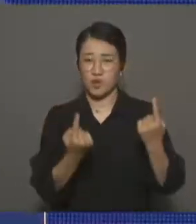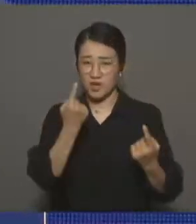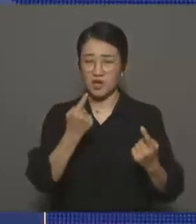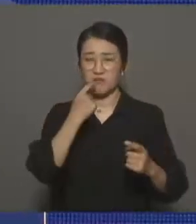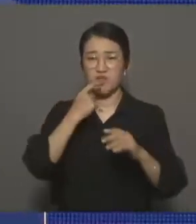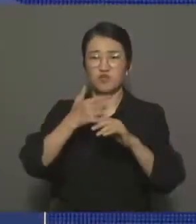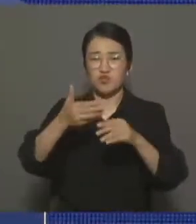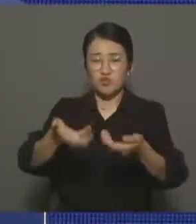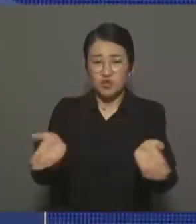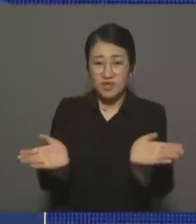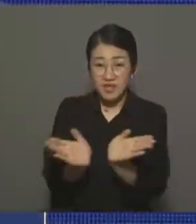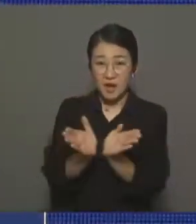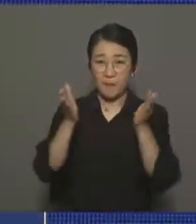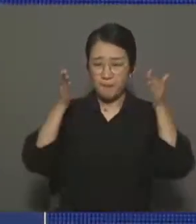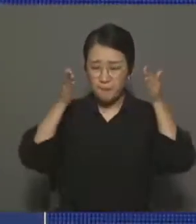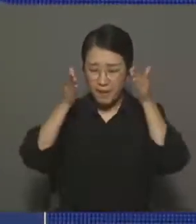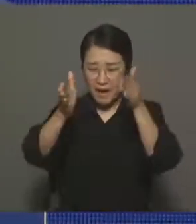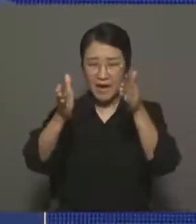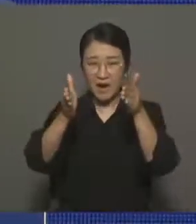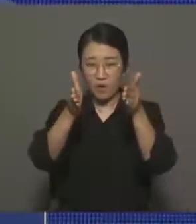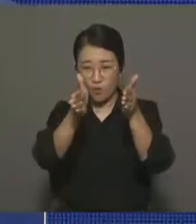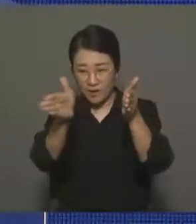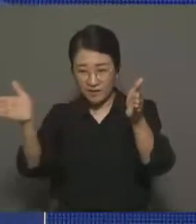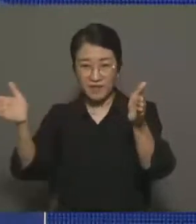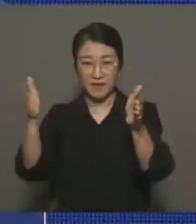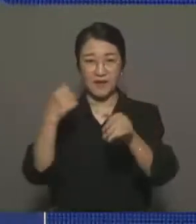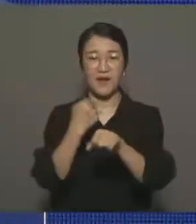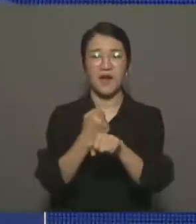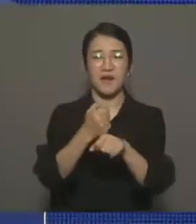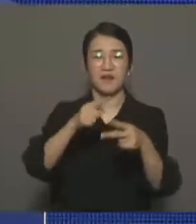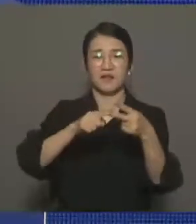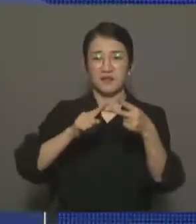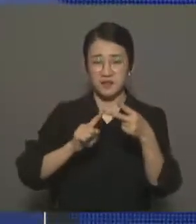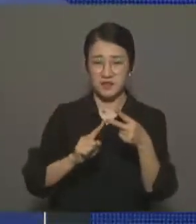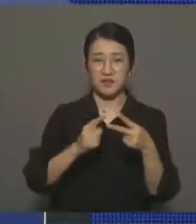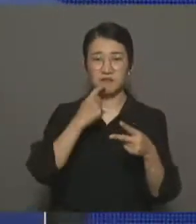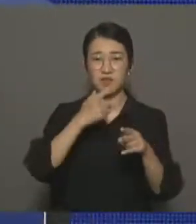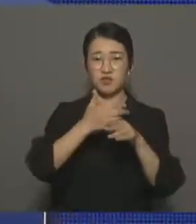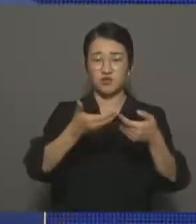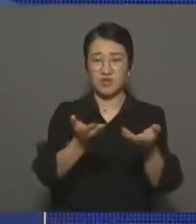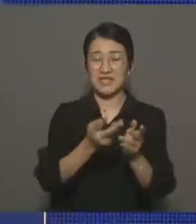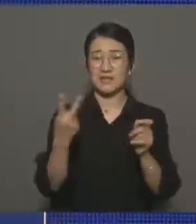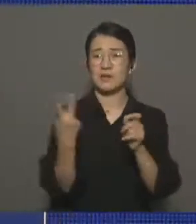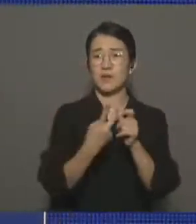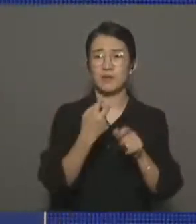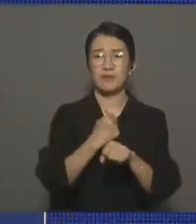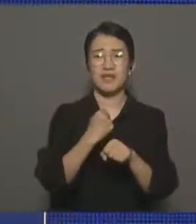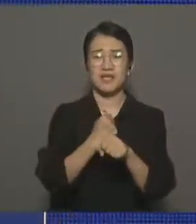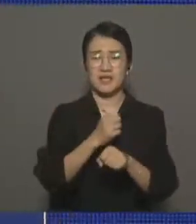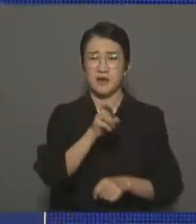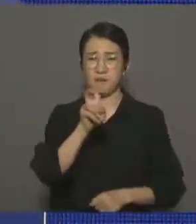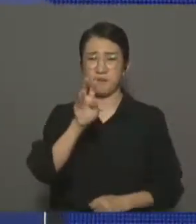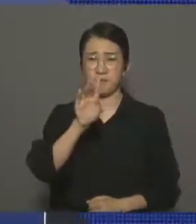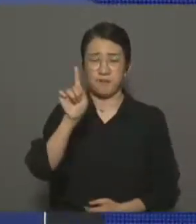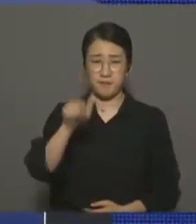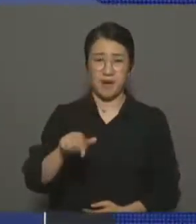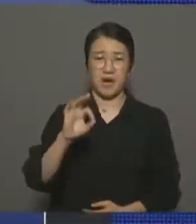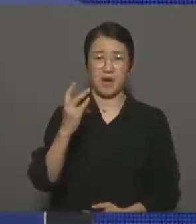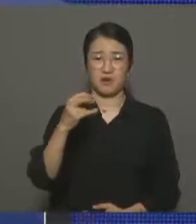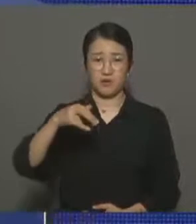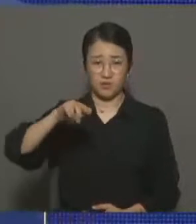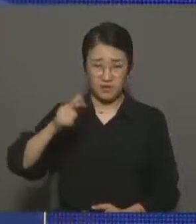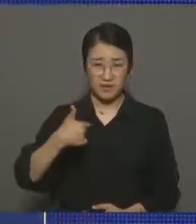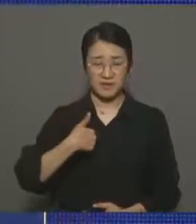더 분명하게 확장시킬 사람, 민주당의 당대표는 기호 2번 박용진이라고 여러분들께 자신 있게